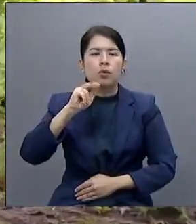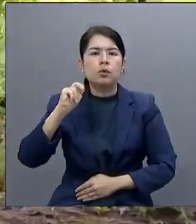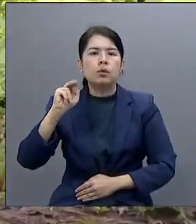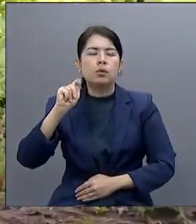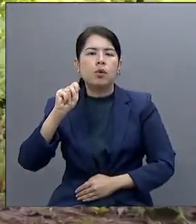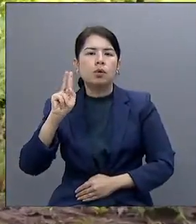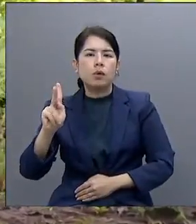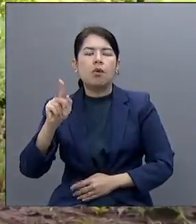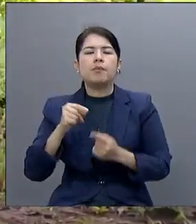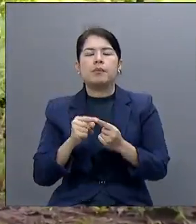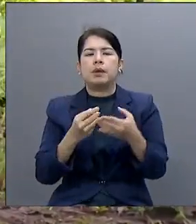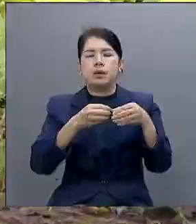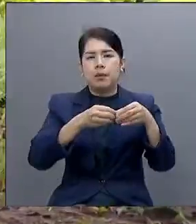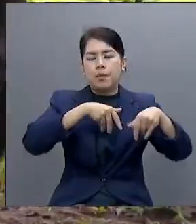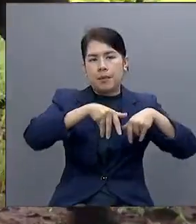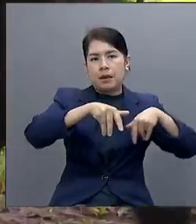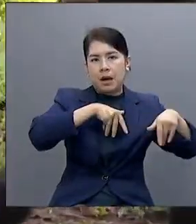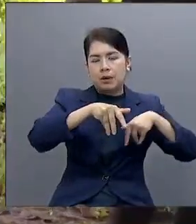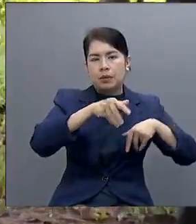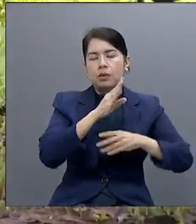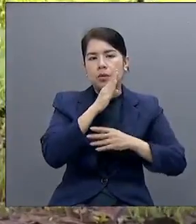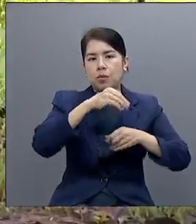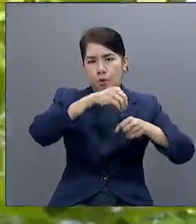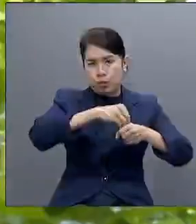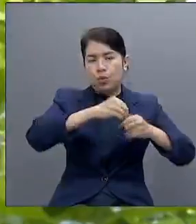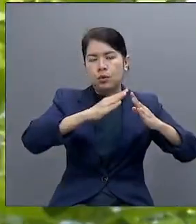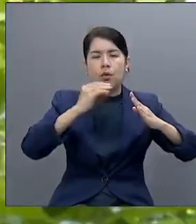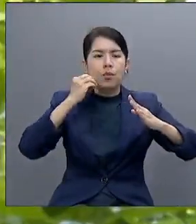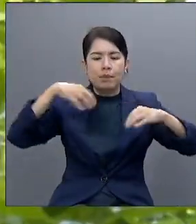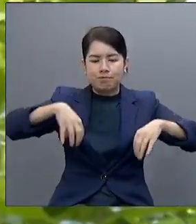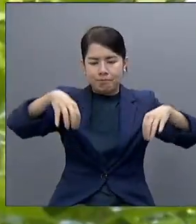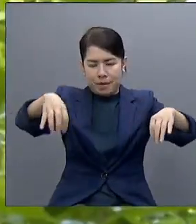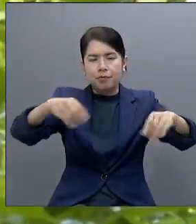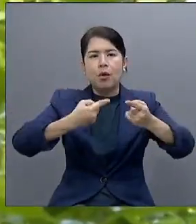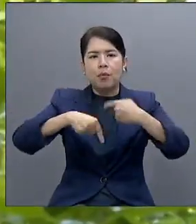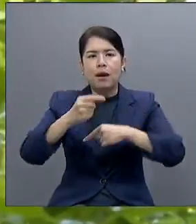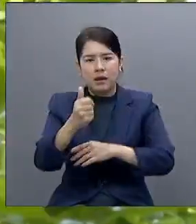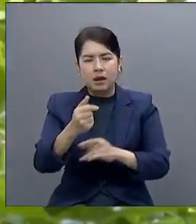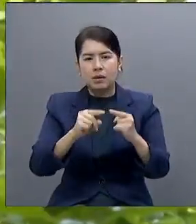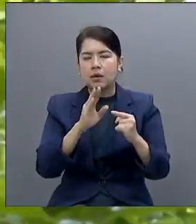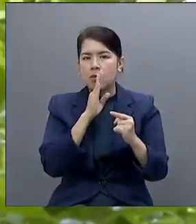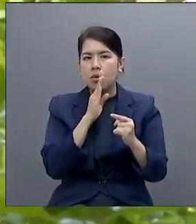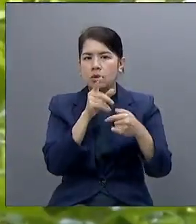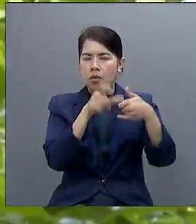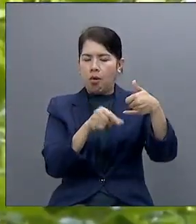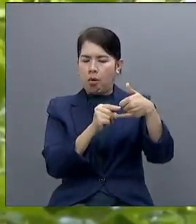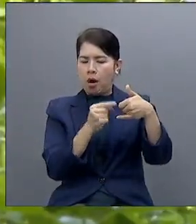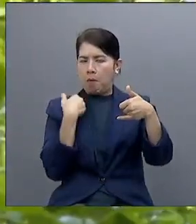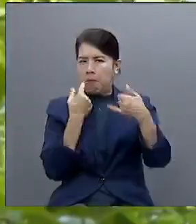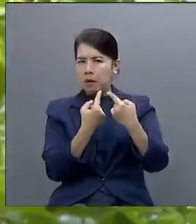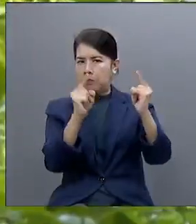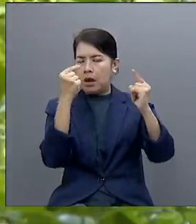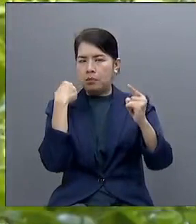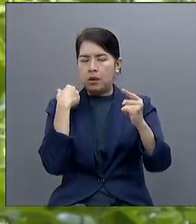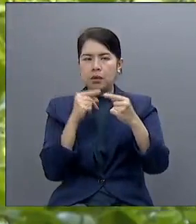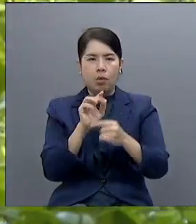บ้านที่อยู่ภายในหมู่บ้านเท่านั้นที่สามารถเข้าออกได้แต่สำหรับบุคคลแปลกหน้าเจ้าหน้าที่ต้องตรวจสอบอย่างใกล้ชิด